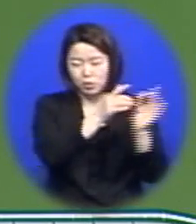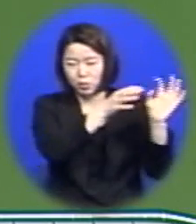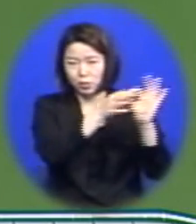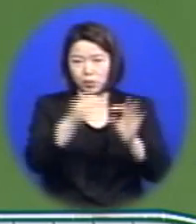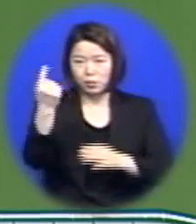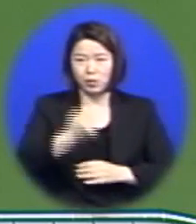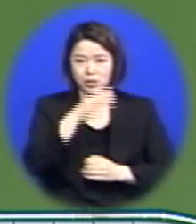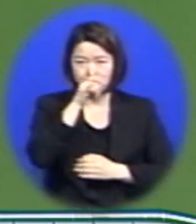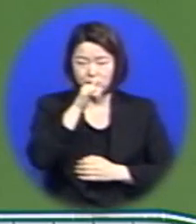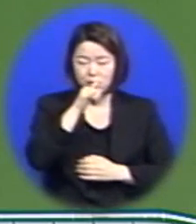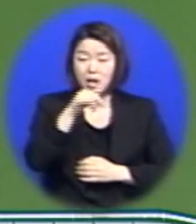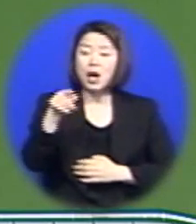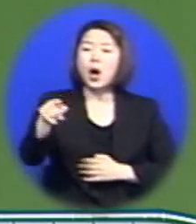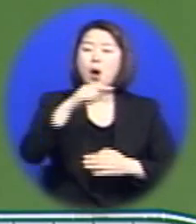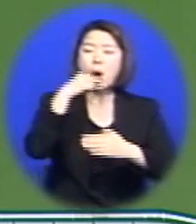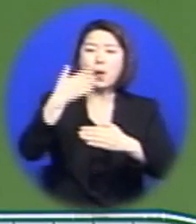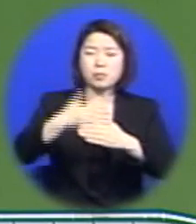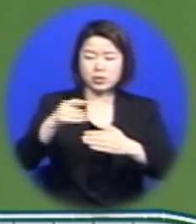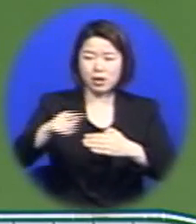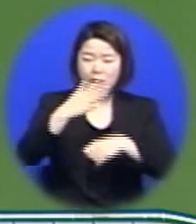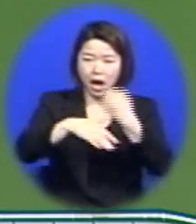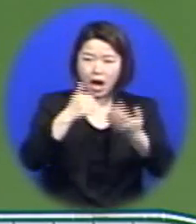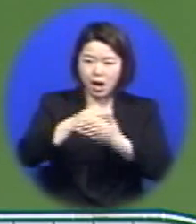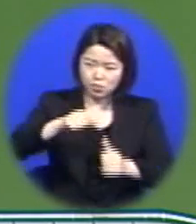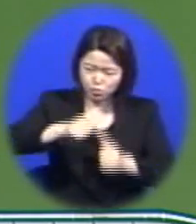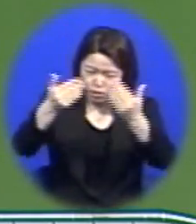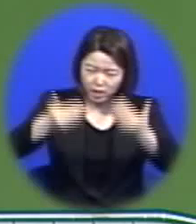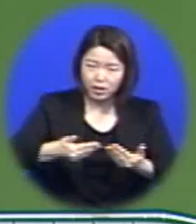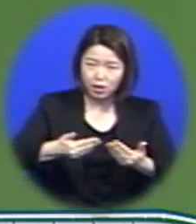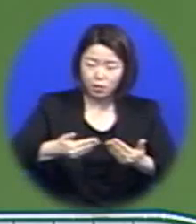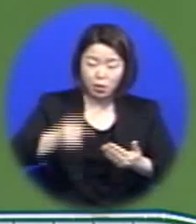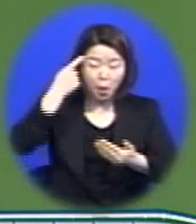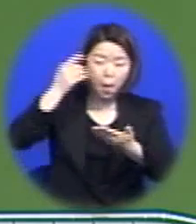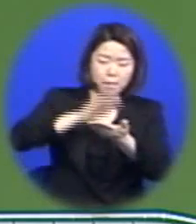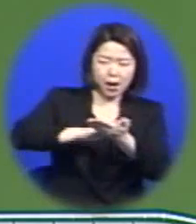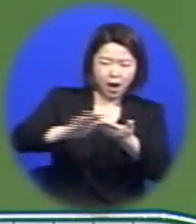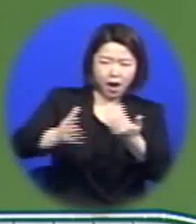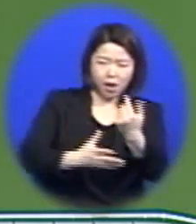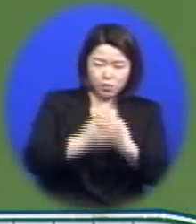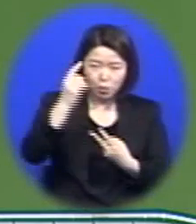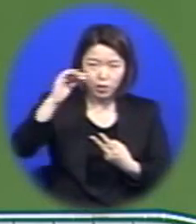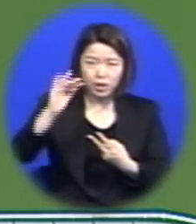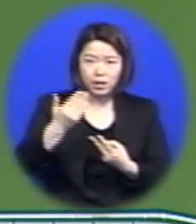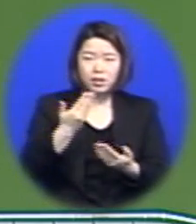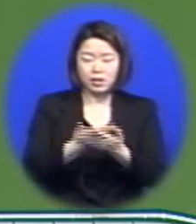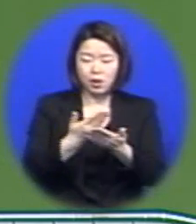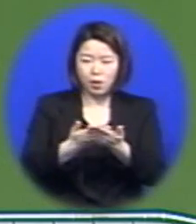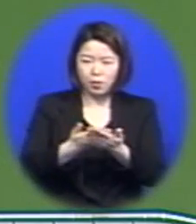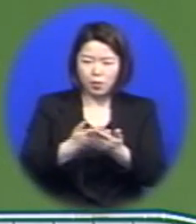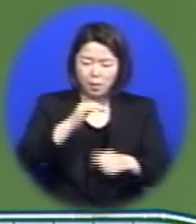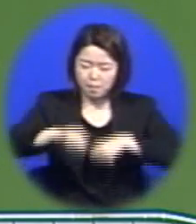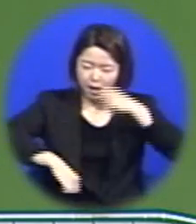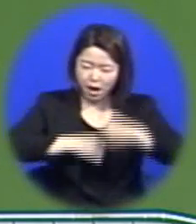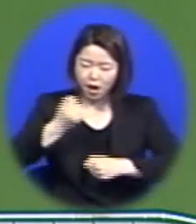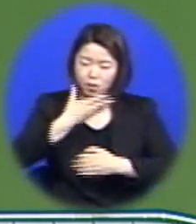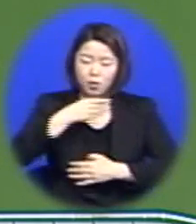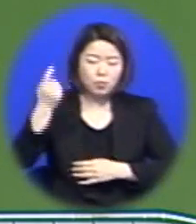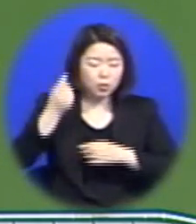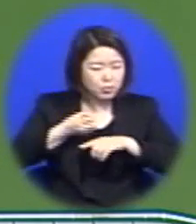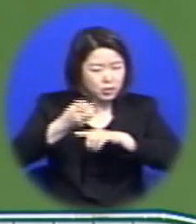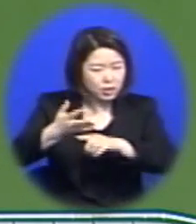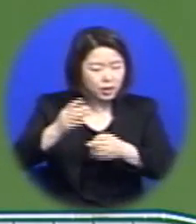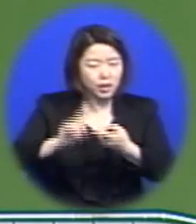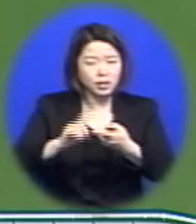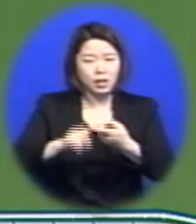구원해 달라고 이족 진 영화롭게 통일되어서 마음껏 복음이 전해지게 해 달라고 하나님 응답